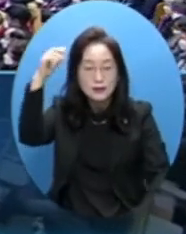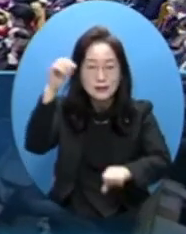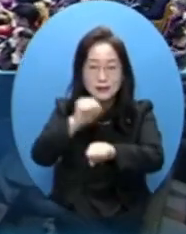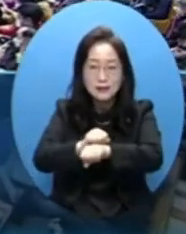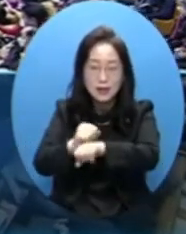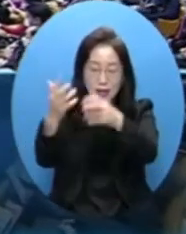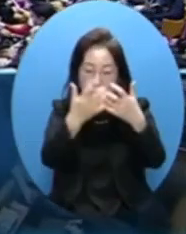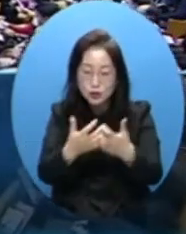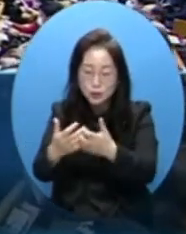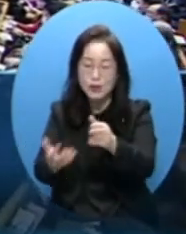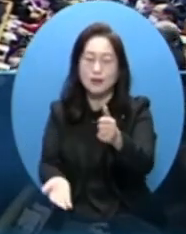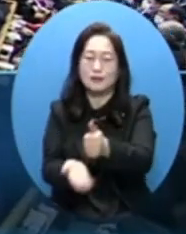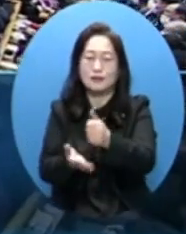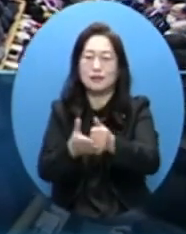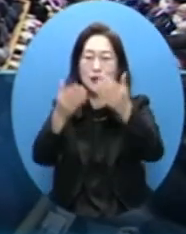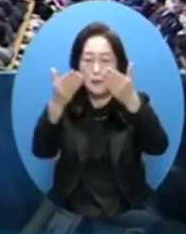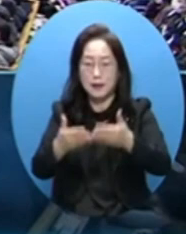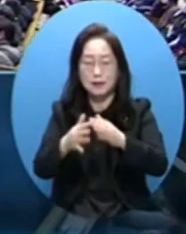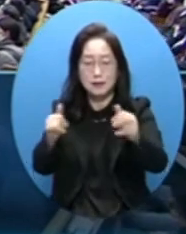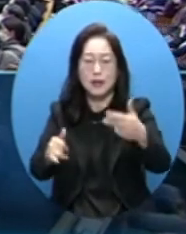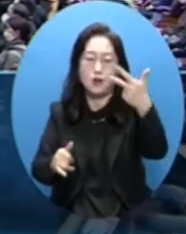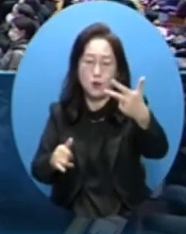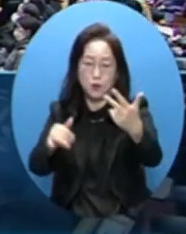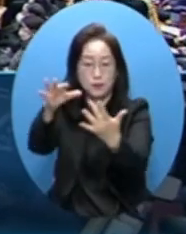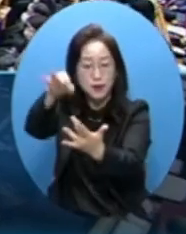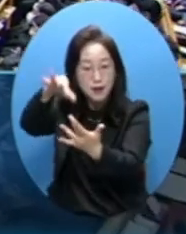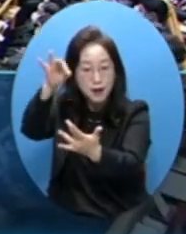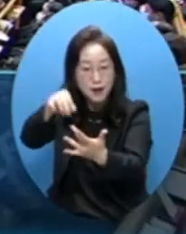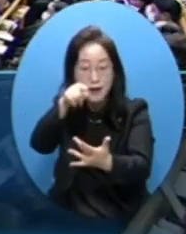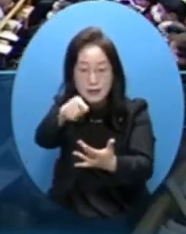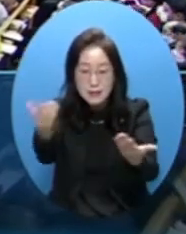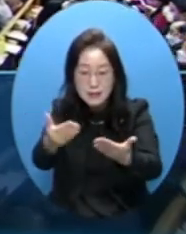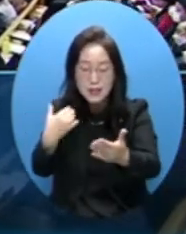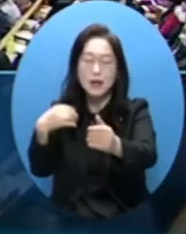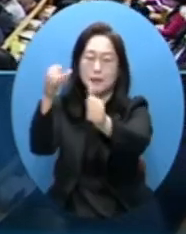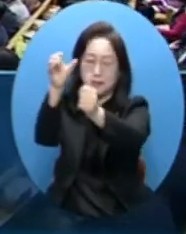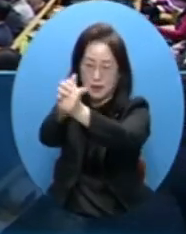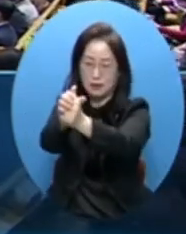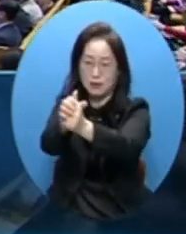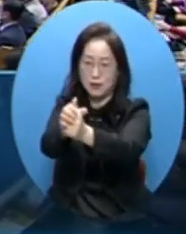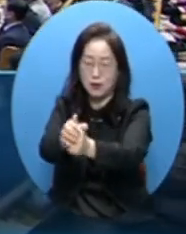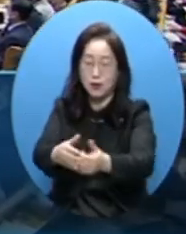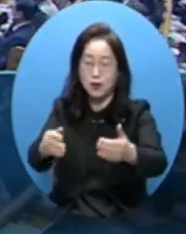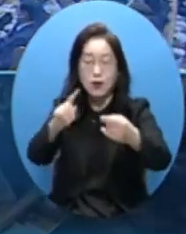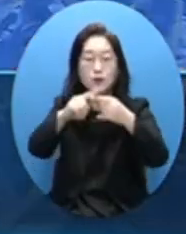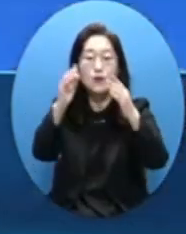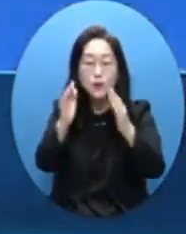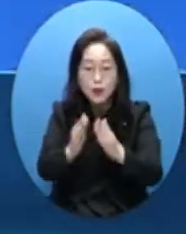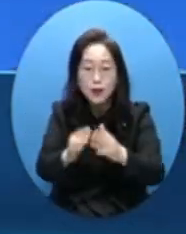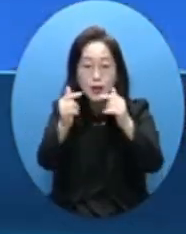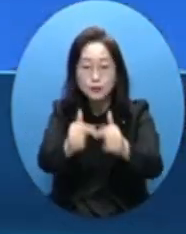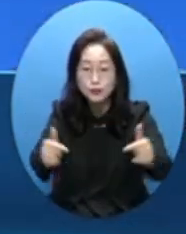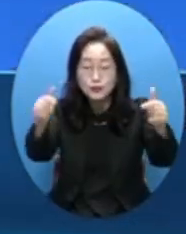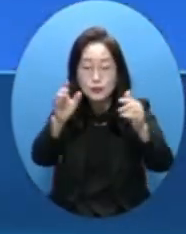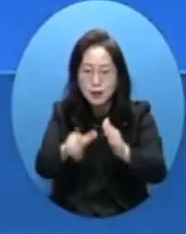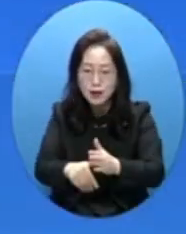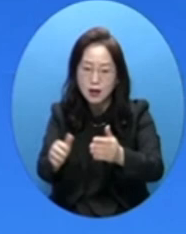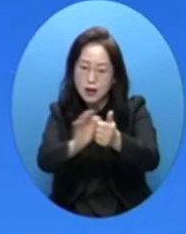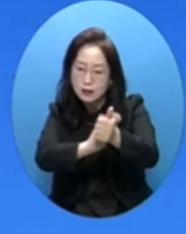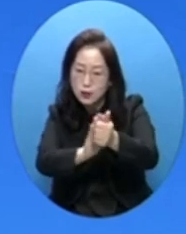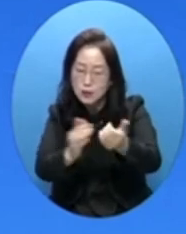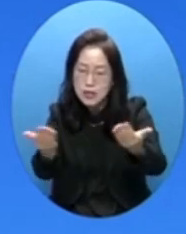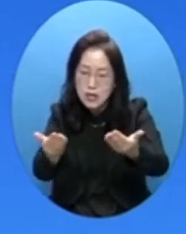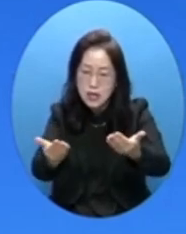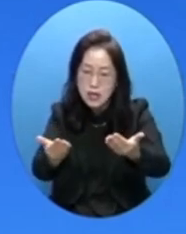충만하여 칭찬받는 사람 일곱을 택하라. 우리가 이 일을 그들에게 맡기고, 교회가 부흥할 때 섬기는 일에 문제가